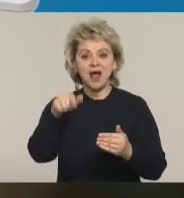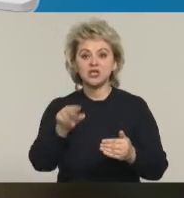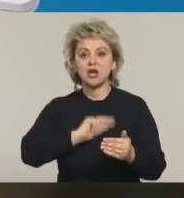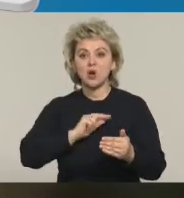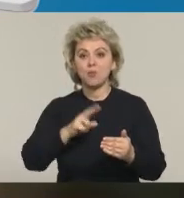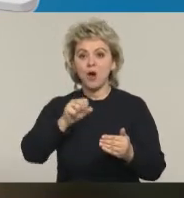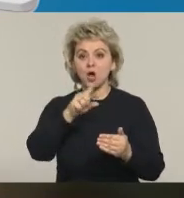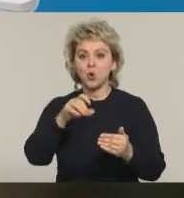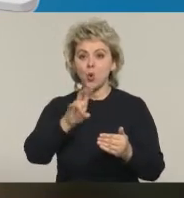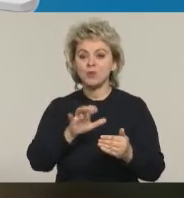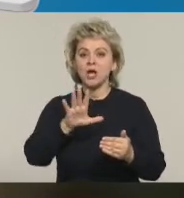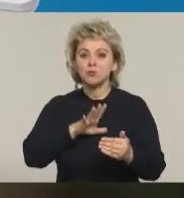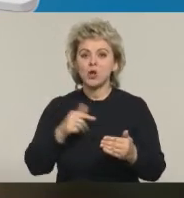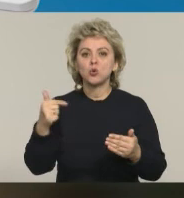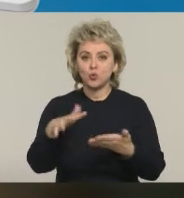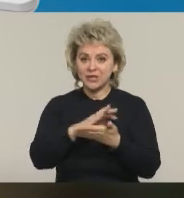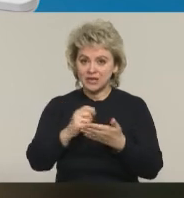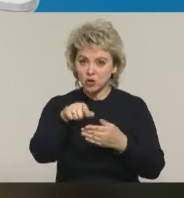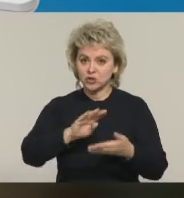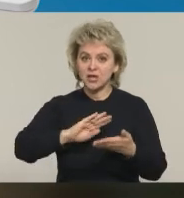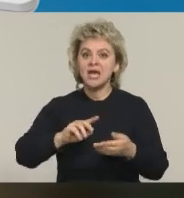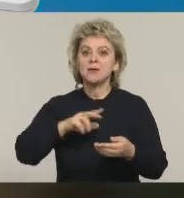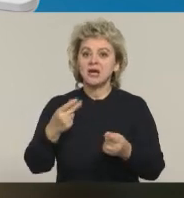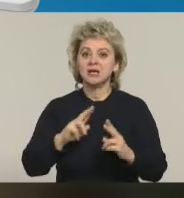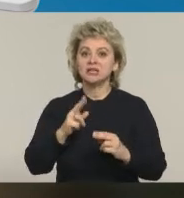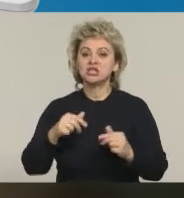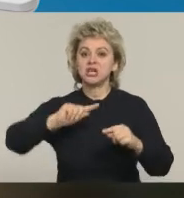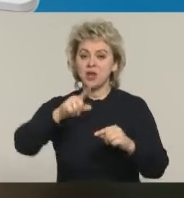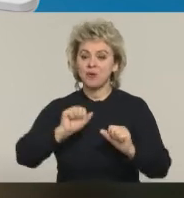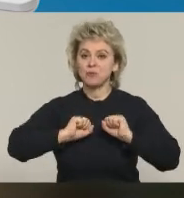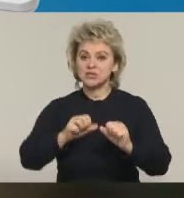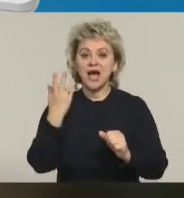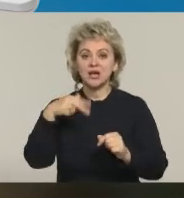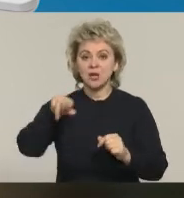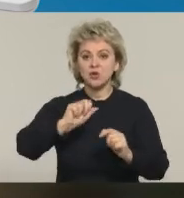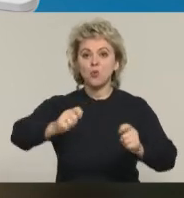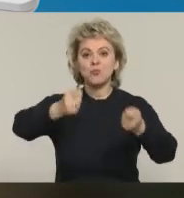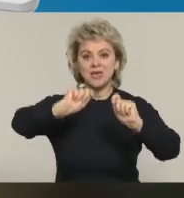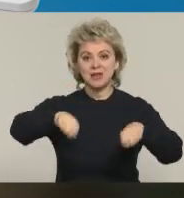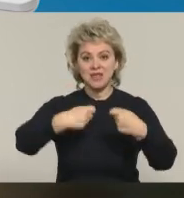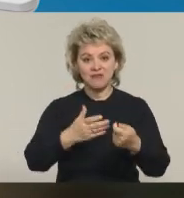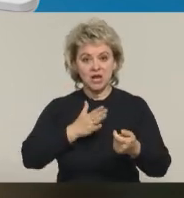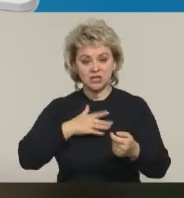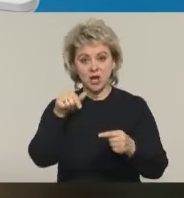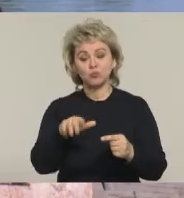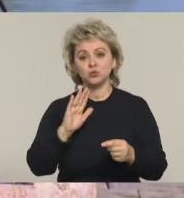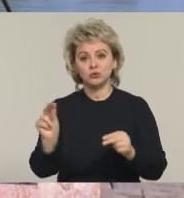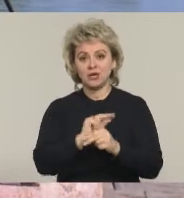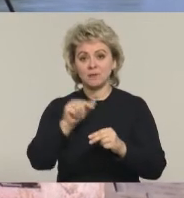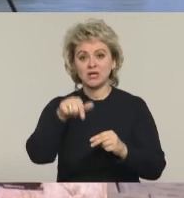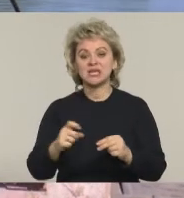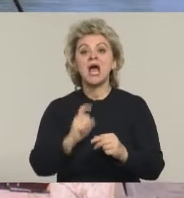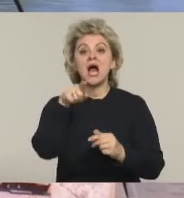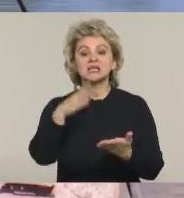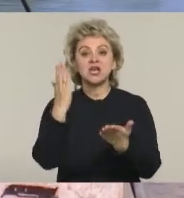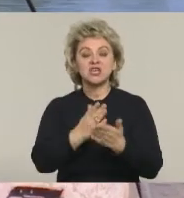эксплуатировался паром с грубыми нарушениями, требованиями безопасности. И когда этот паром передавали нам, он был в состоянии. У